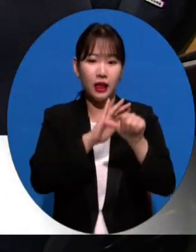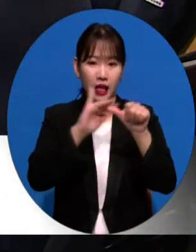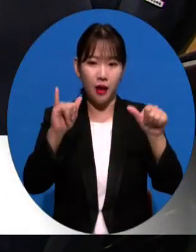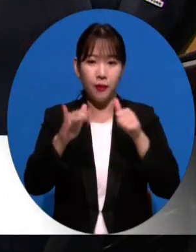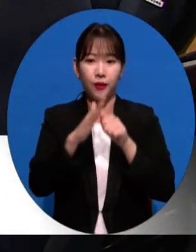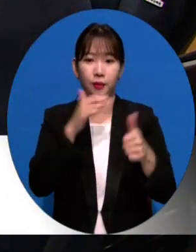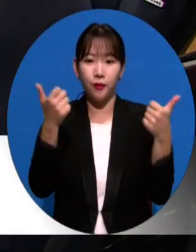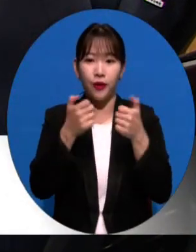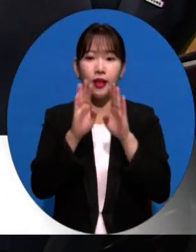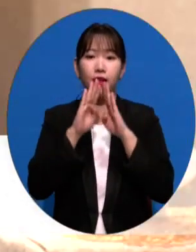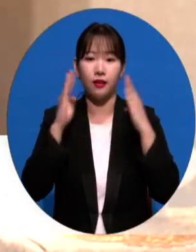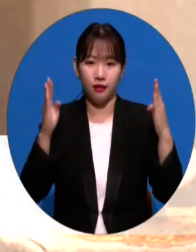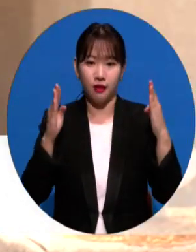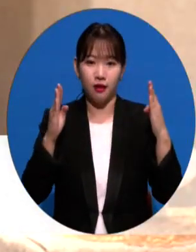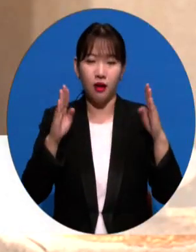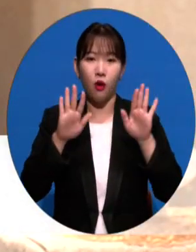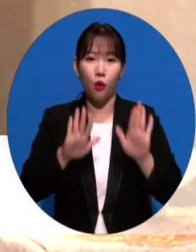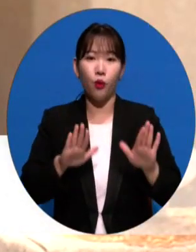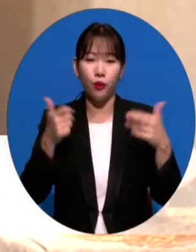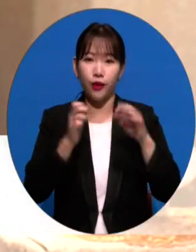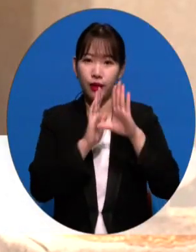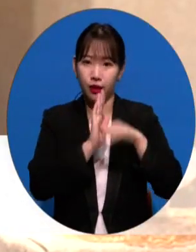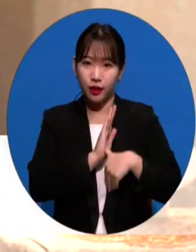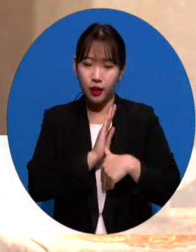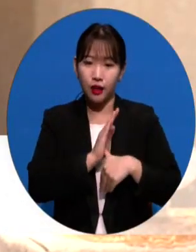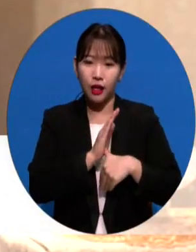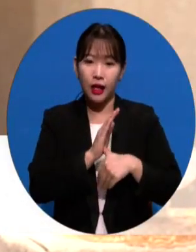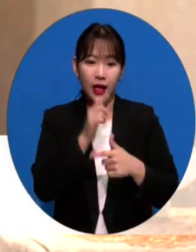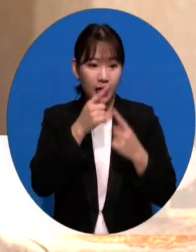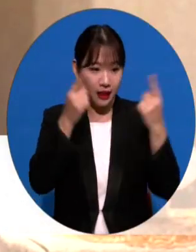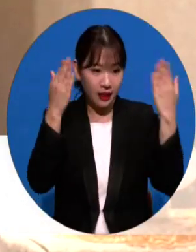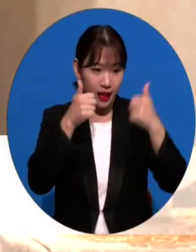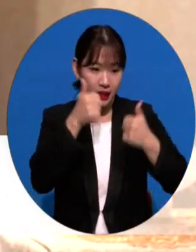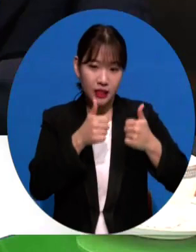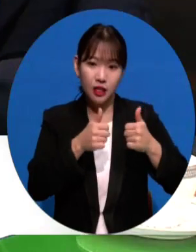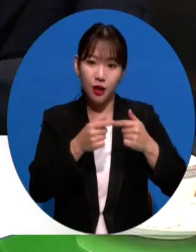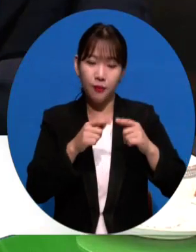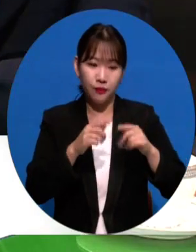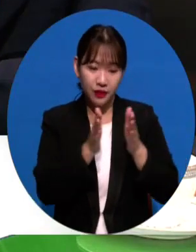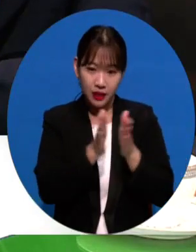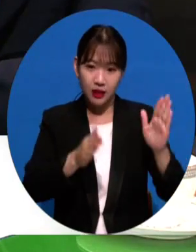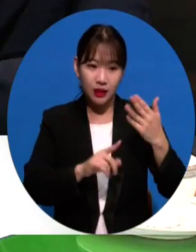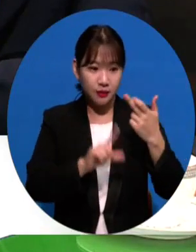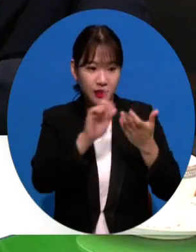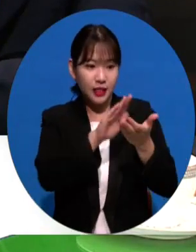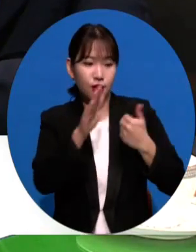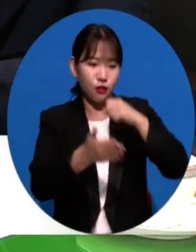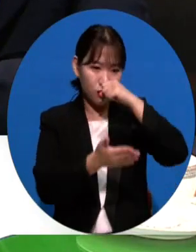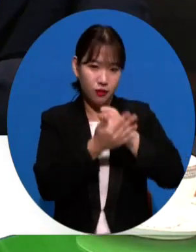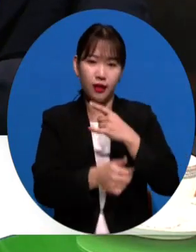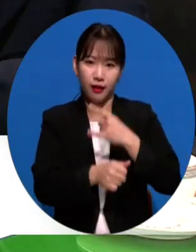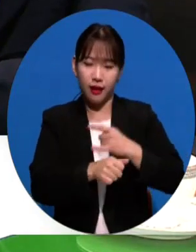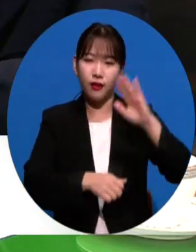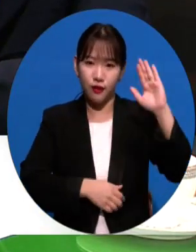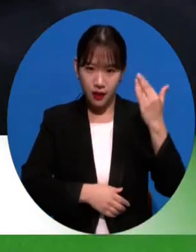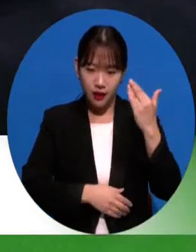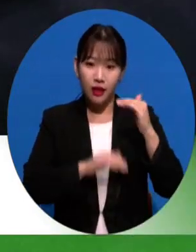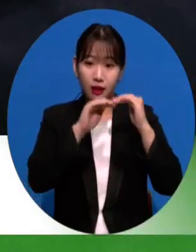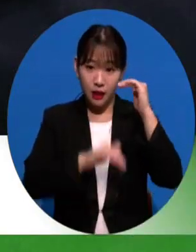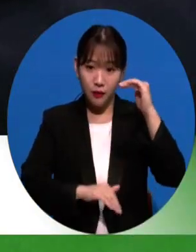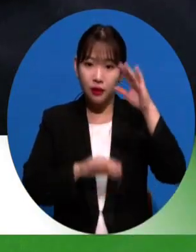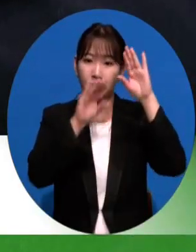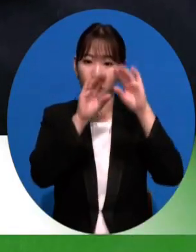회의가 열렸습니다. 오늘 회의에서는 수학능력시험이 치러지는 17일 이전에는 정상화가 이루어져야 한다는